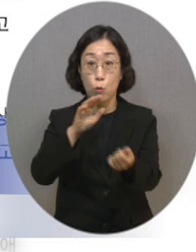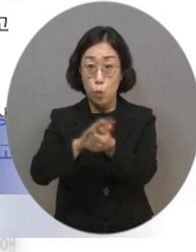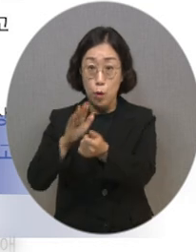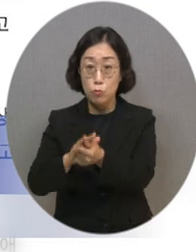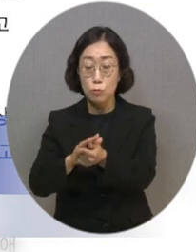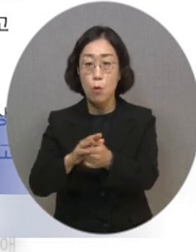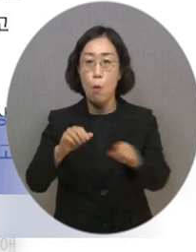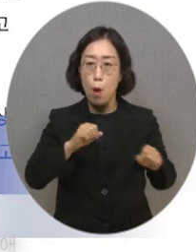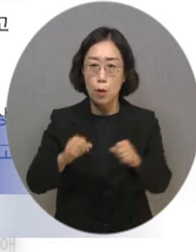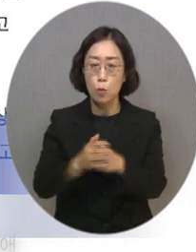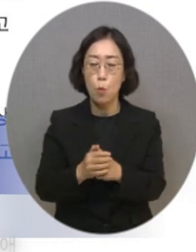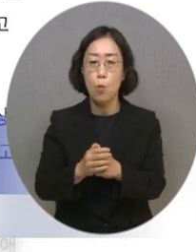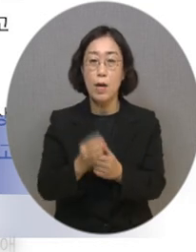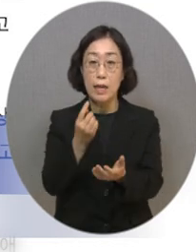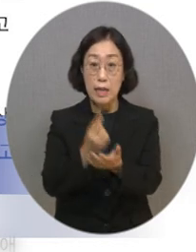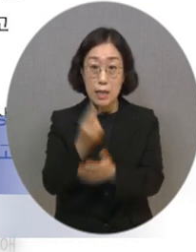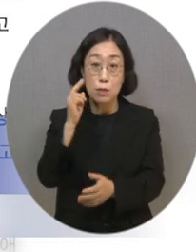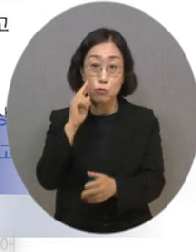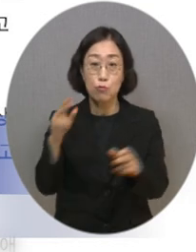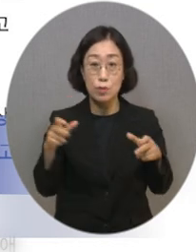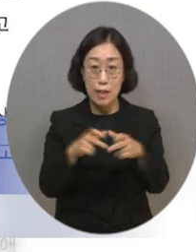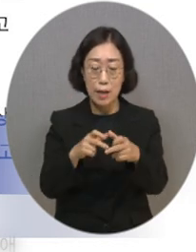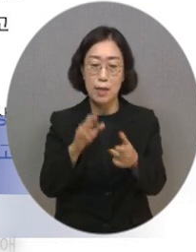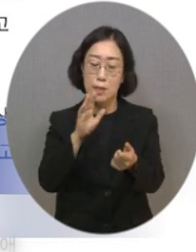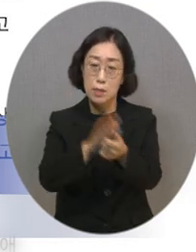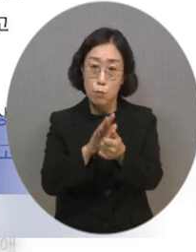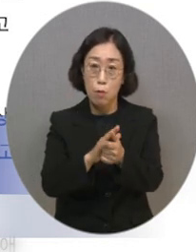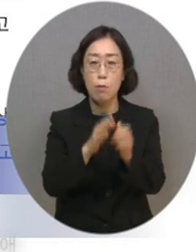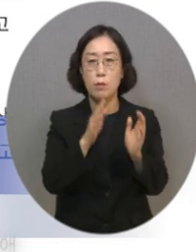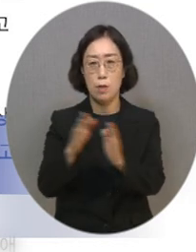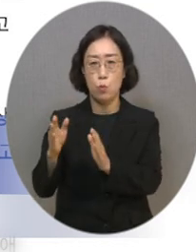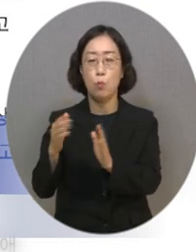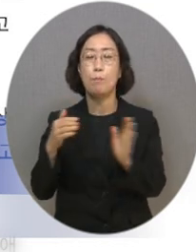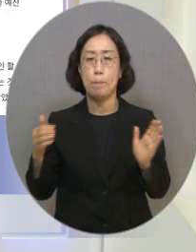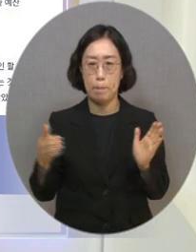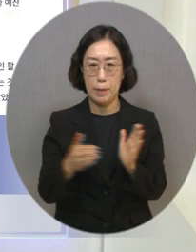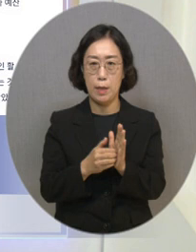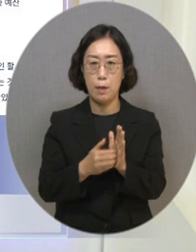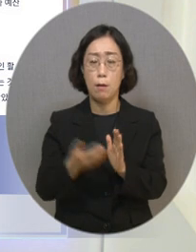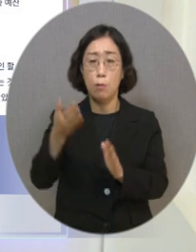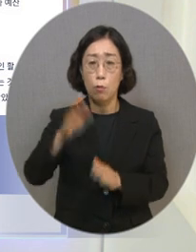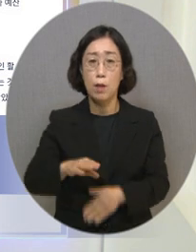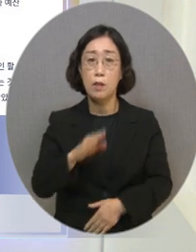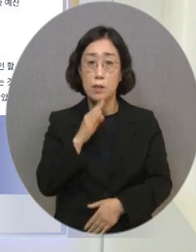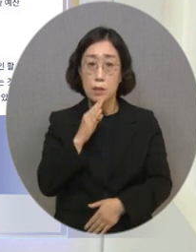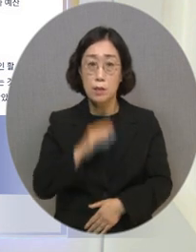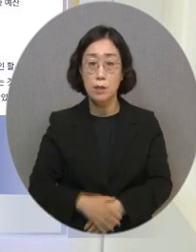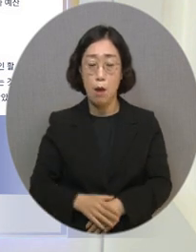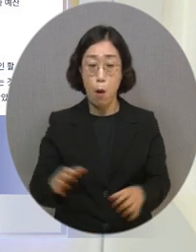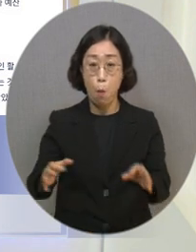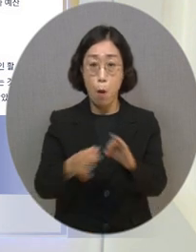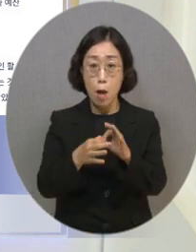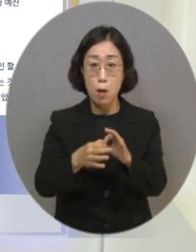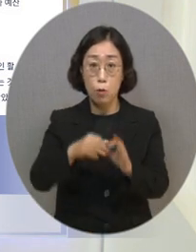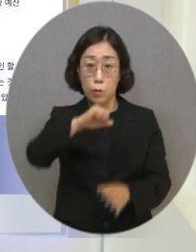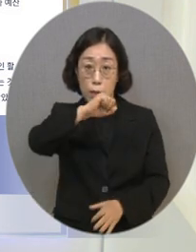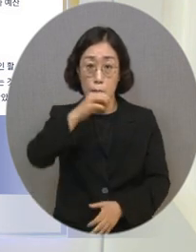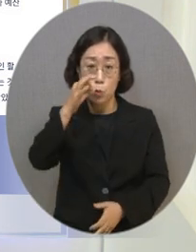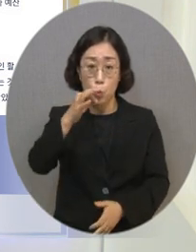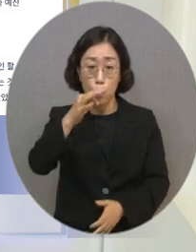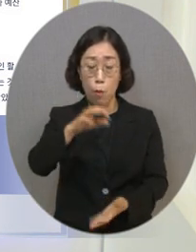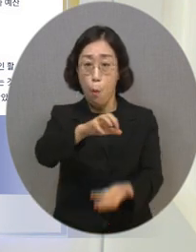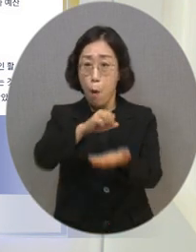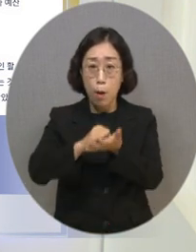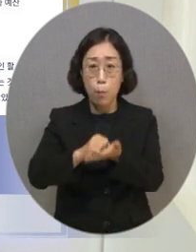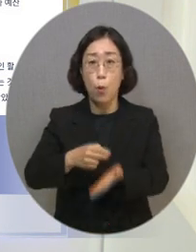위한 1인 중증장애 기업 업무 지원 제도를 마련했습니다 그 데이 관련 예산이 확보되지 못한